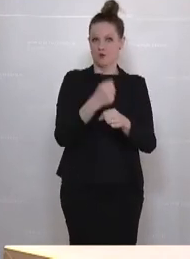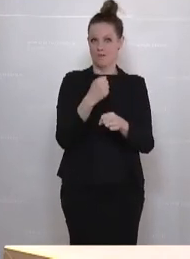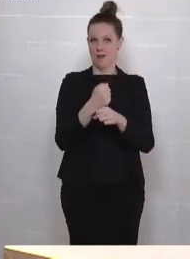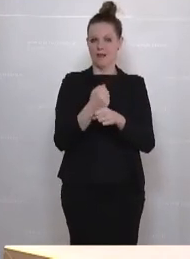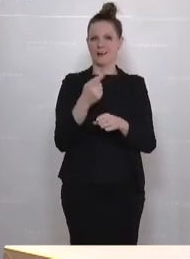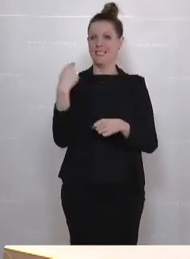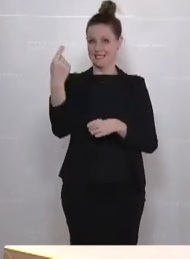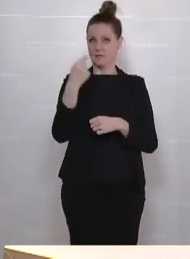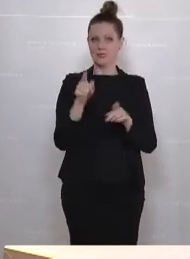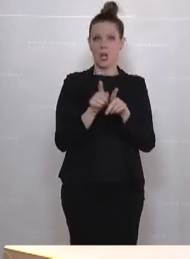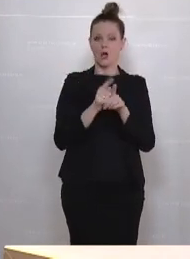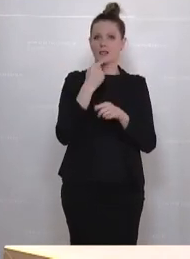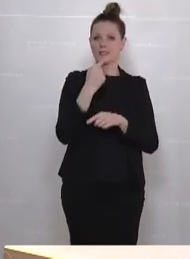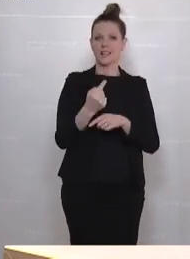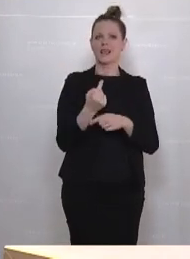es sogar noch mehr, den